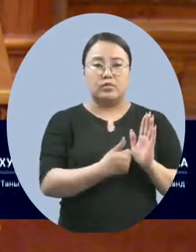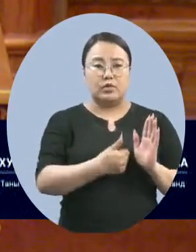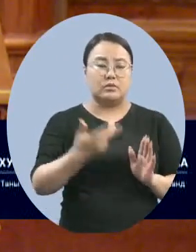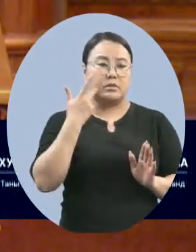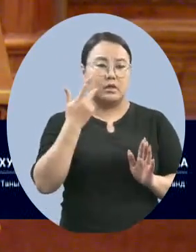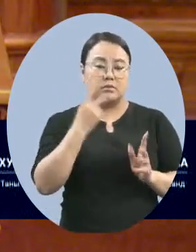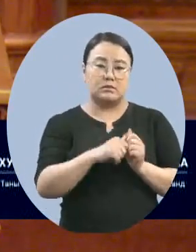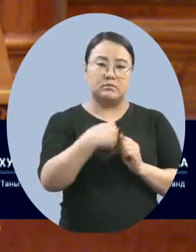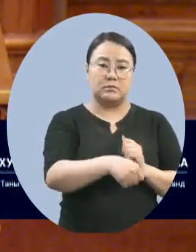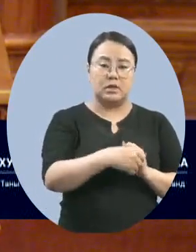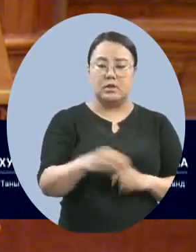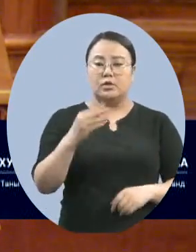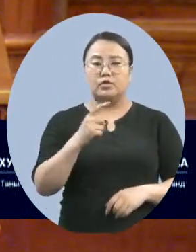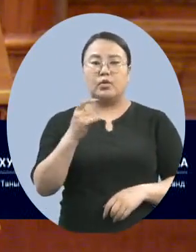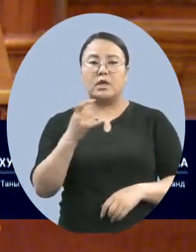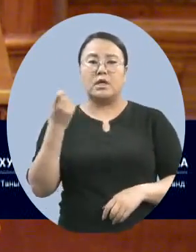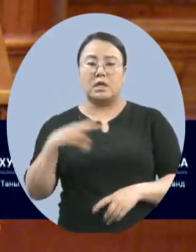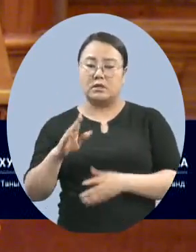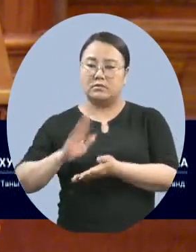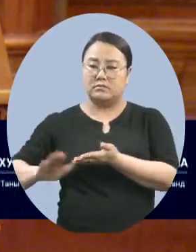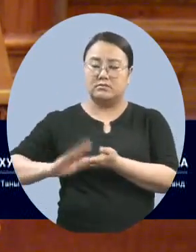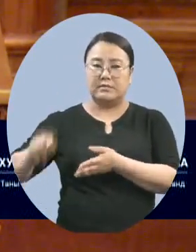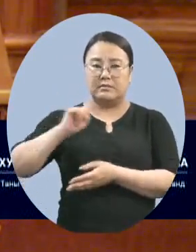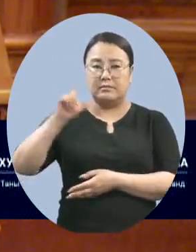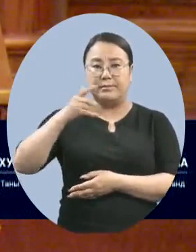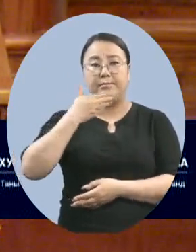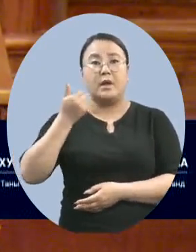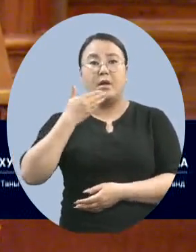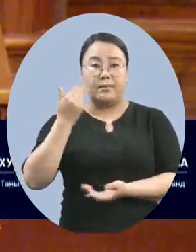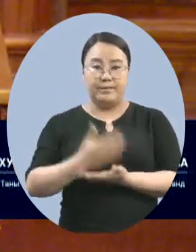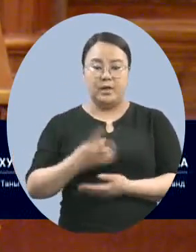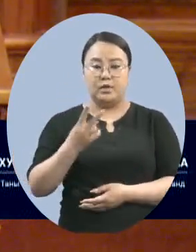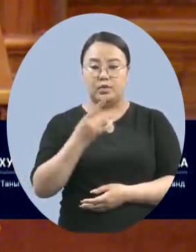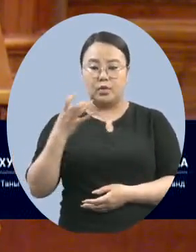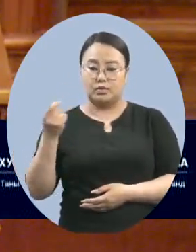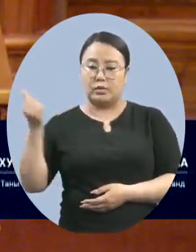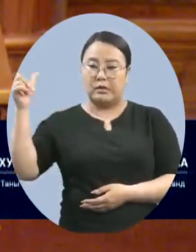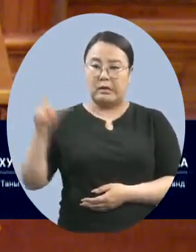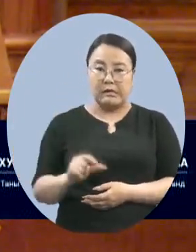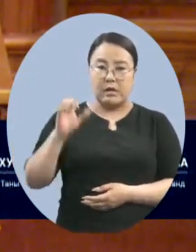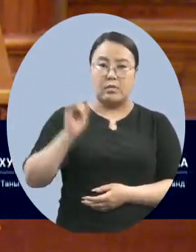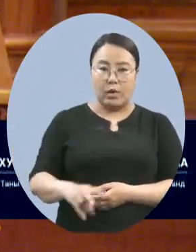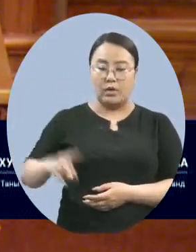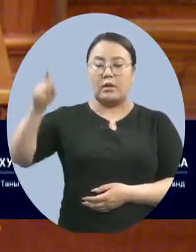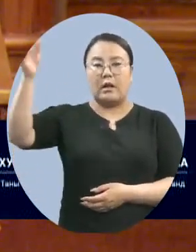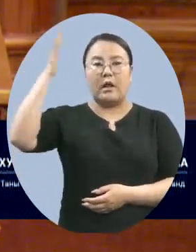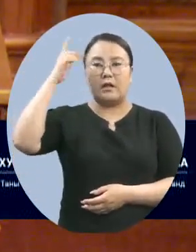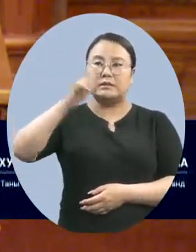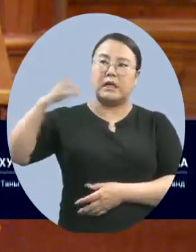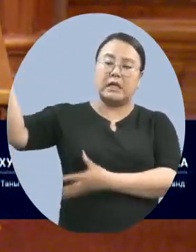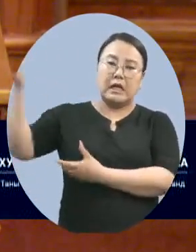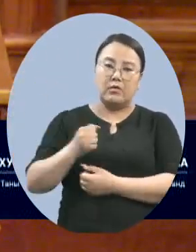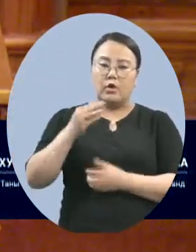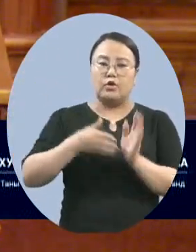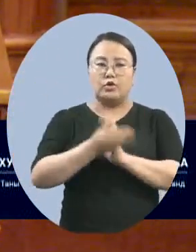сар бүр тогтмол гарах зардал харин түүхээдийн анш тогтмол өндөр байдаггүй. Нүүрсний үн унвал гадаадаа гаднаас зээл авч төсвийн